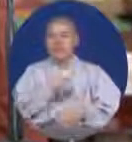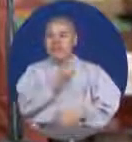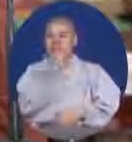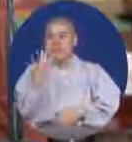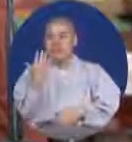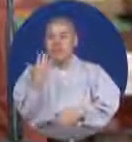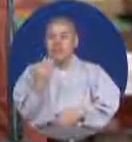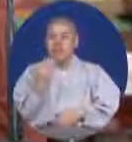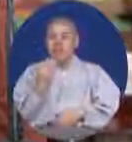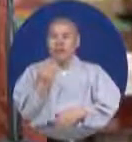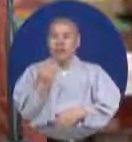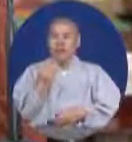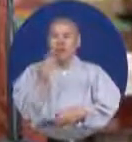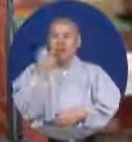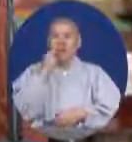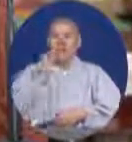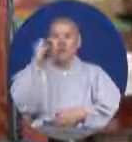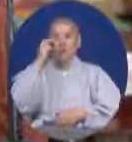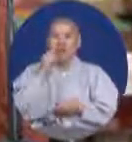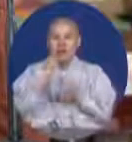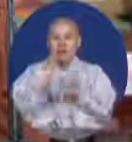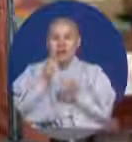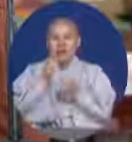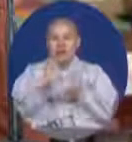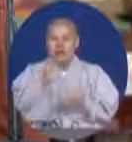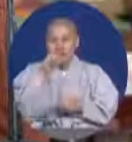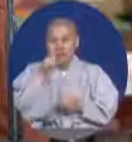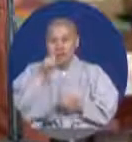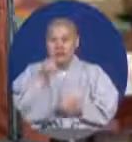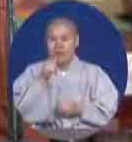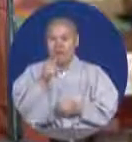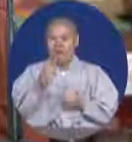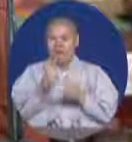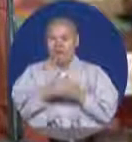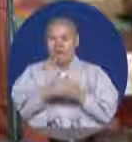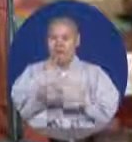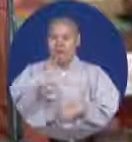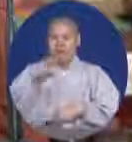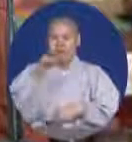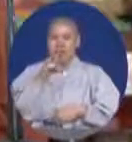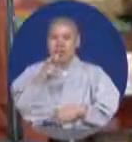유명한 찬불송이 있는데 먼저 한번 읽겠습니다.